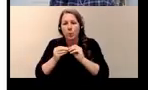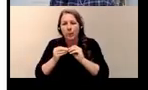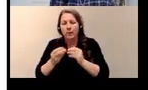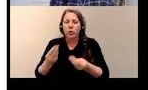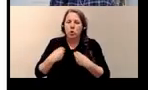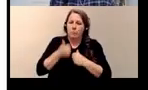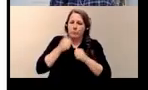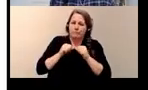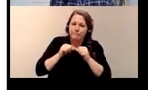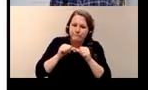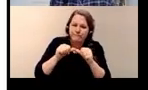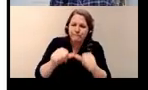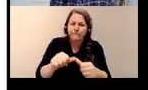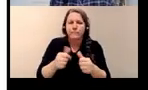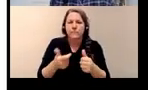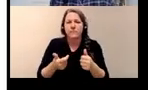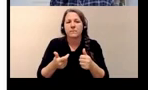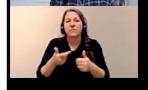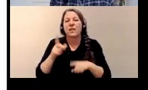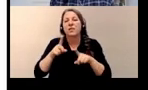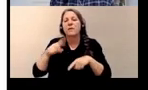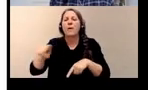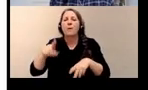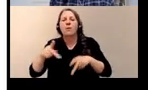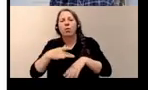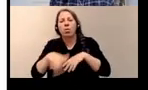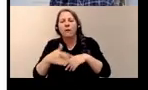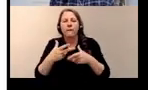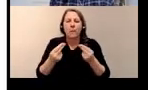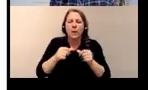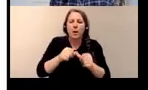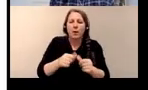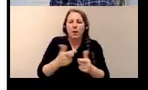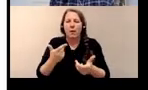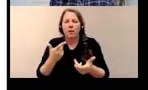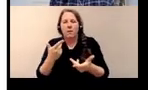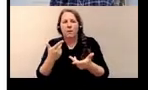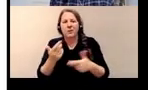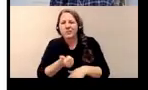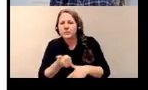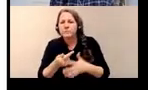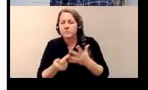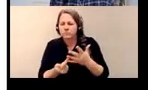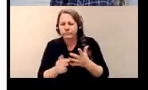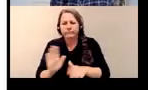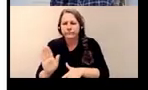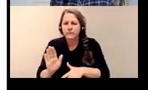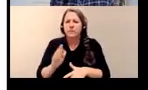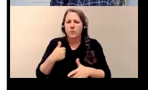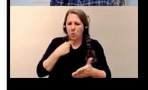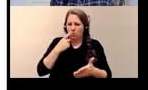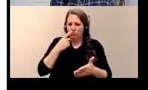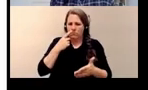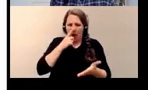souvent soit méprisée, soit mal connue. Et comment, au travers d'une enquête sur ces